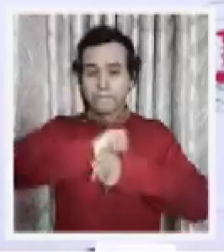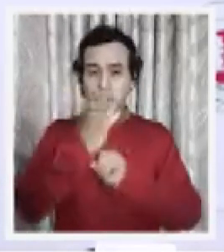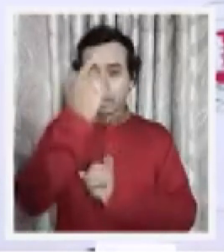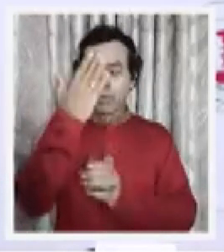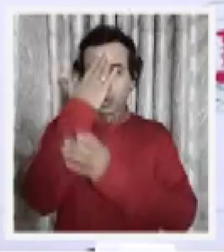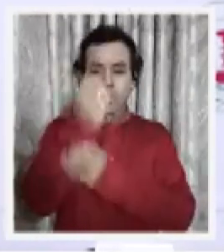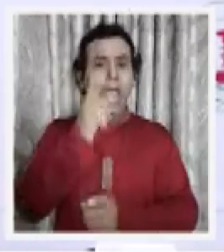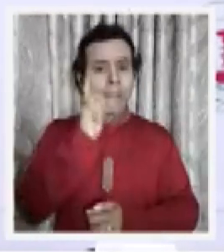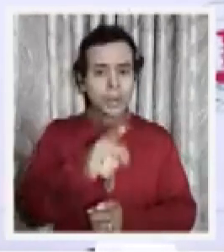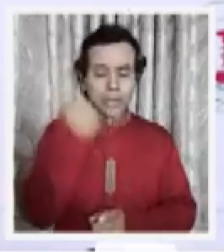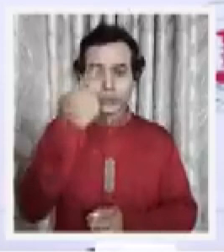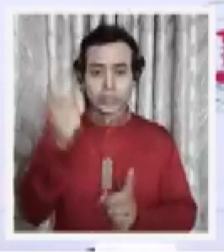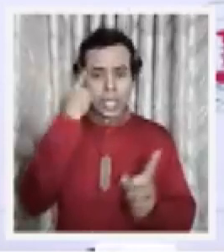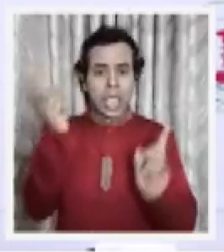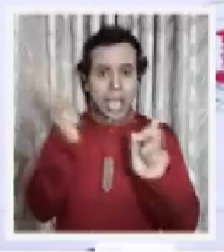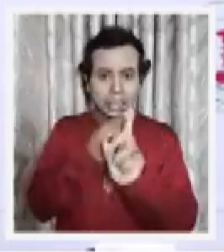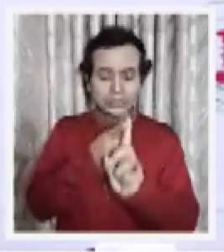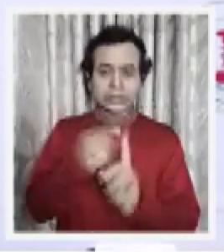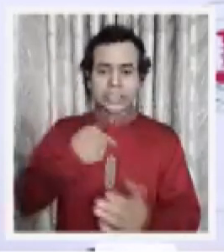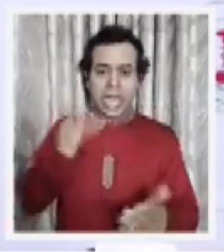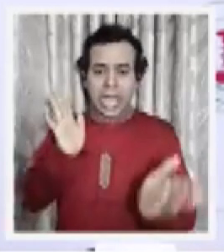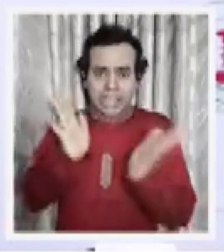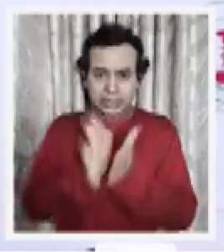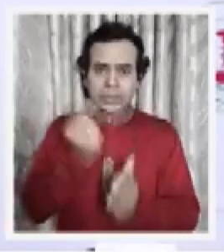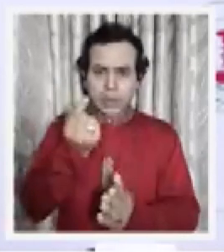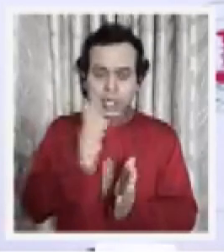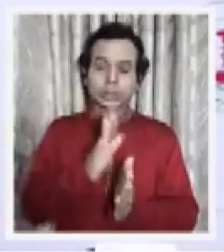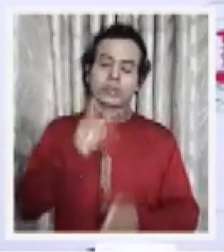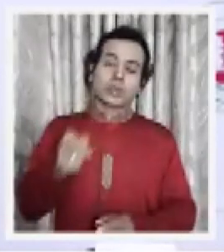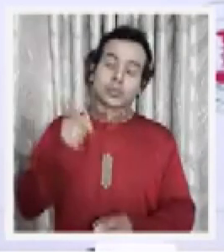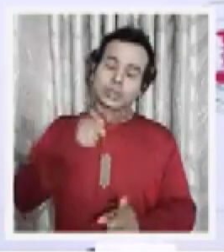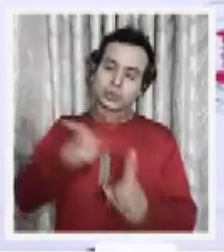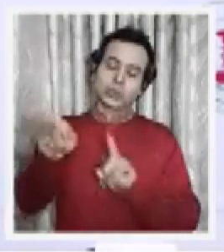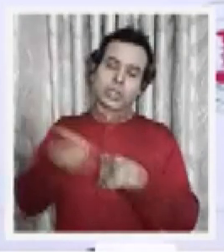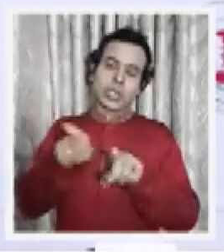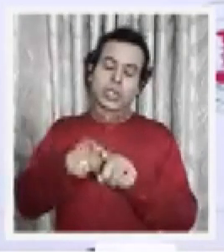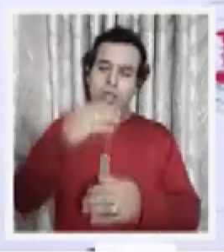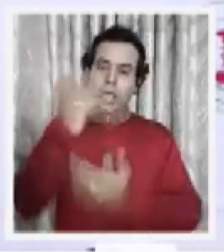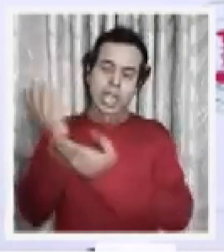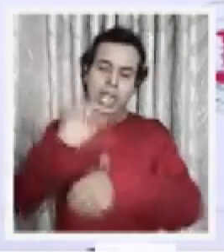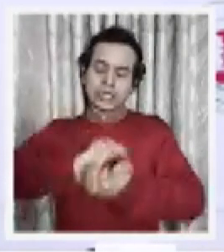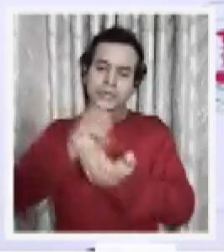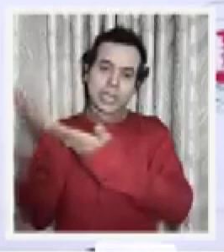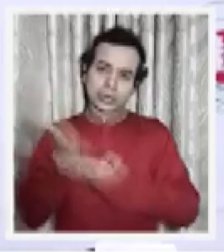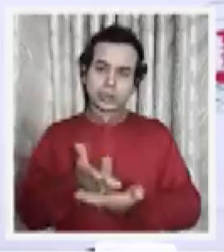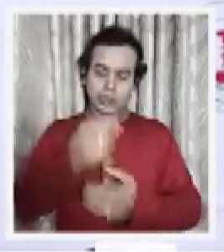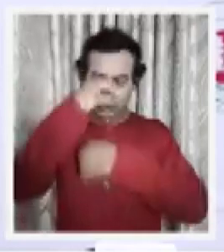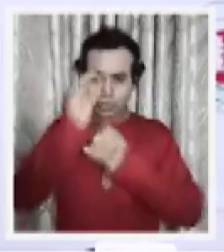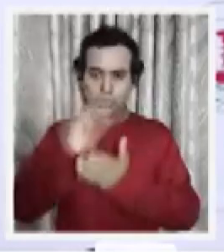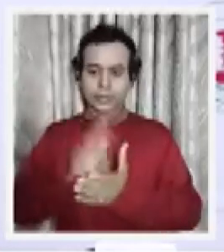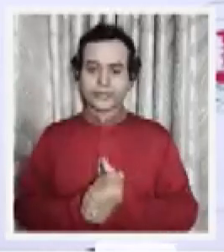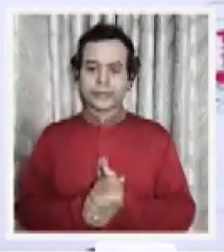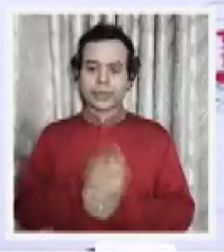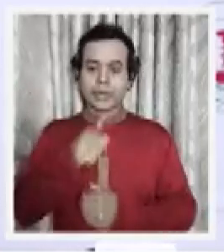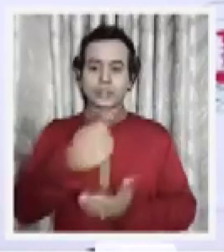ব্যক্তির সংস্পর্শে আসেন তাদেরও শনাক্ত করতে পারি। কাজেই আপনাদের সহায়তা ছাড়া এই রোগ প্রতিরোধ সম্ভব নয়। কাজেই যেমন আমরা